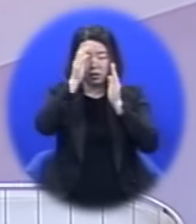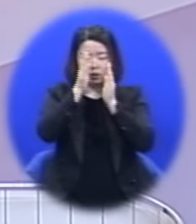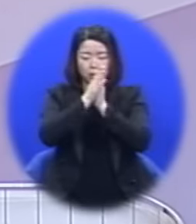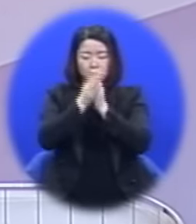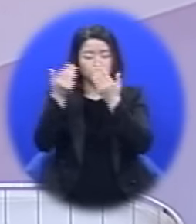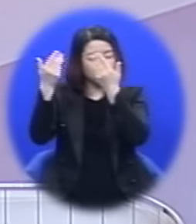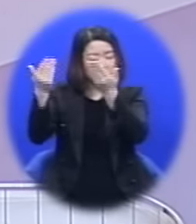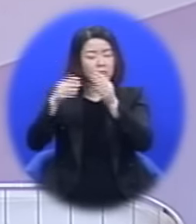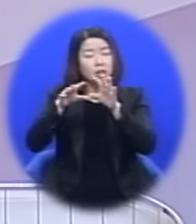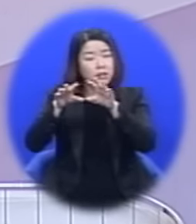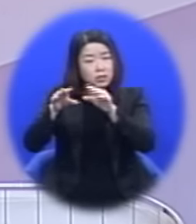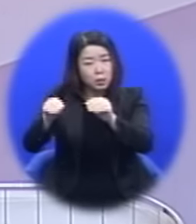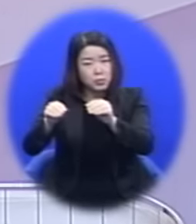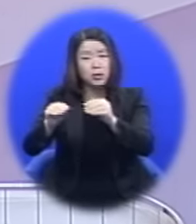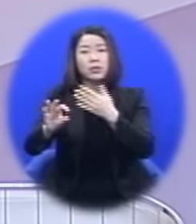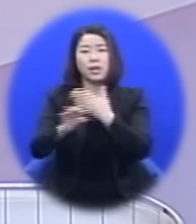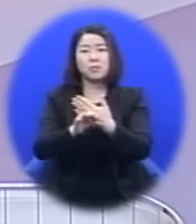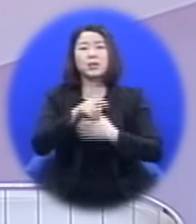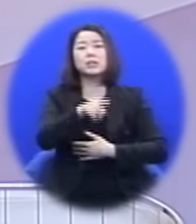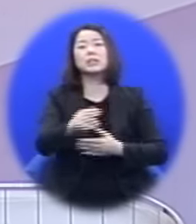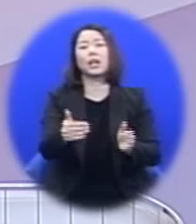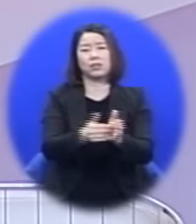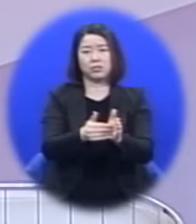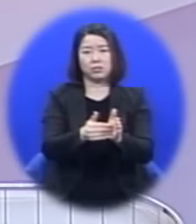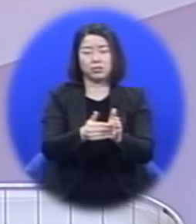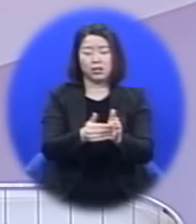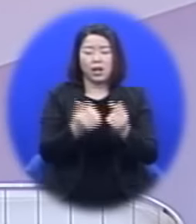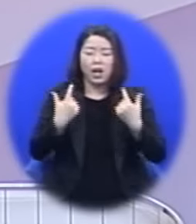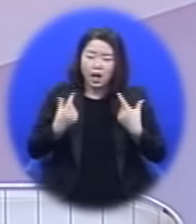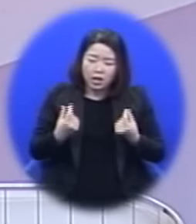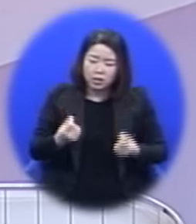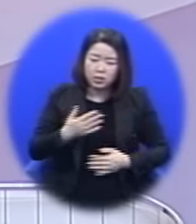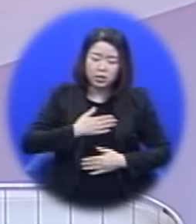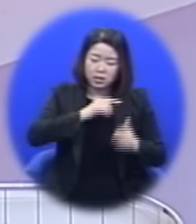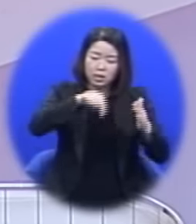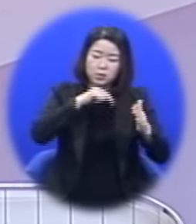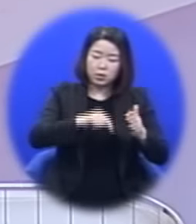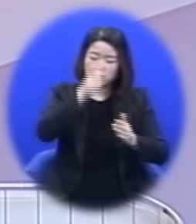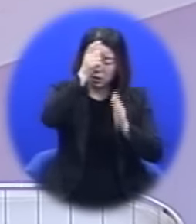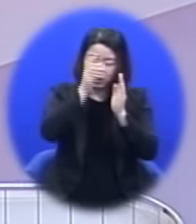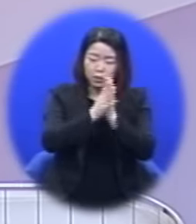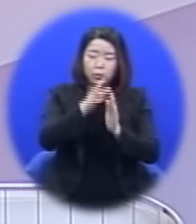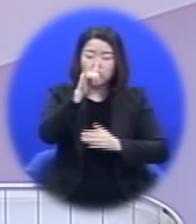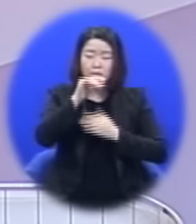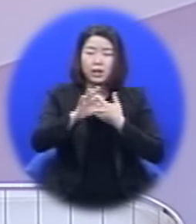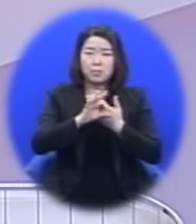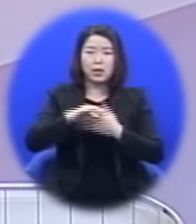끝이에요. 여전히 내 속에서 기도가 있다면 아직 끝이 아닙니다.